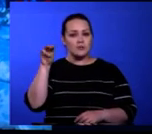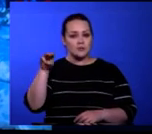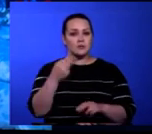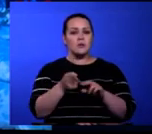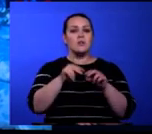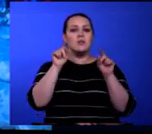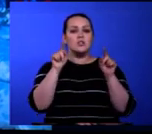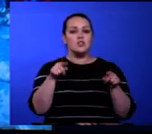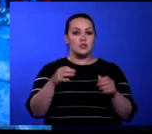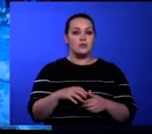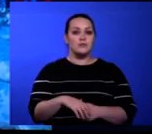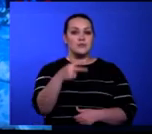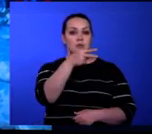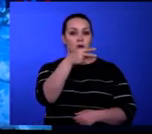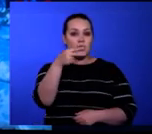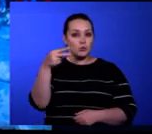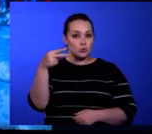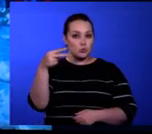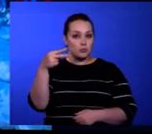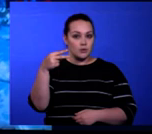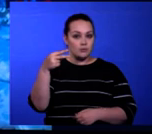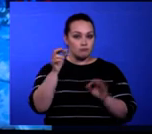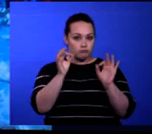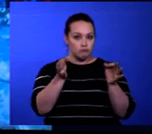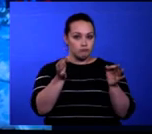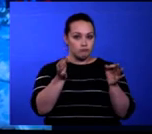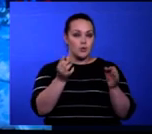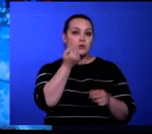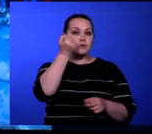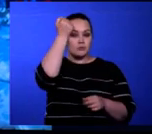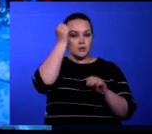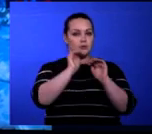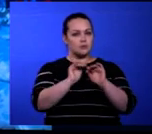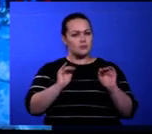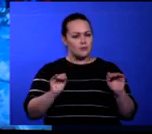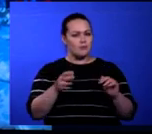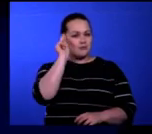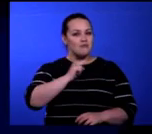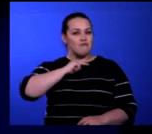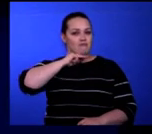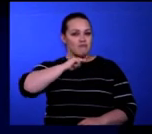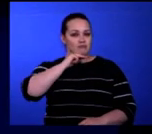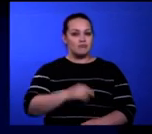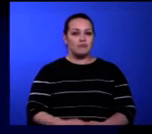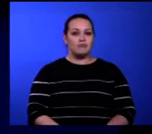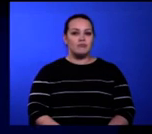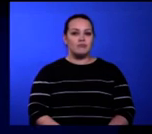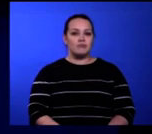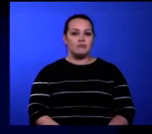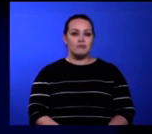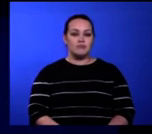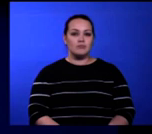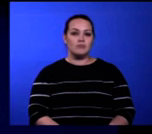совершенно верно, глагол. Спасибо, ребята, что вы сегодня на уроке так внимательны.